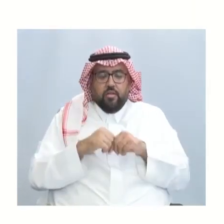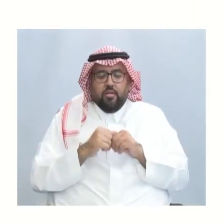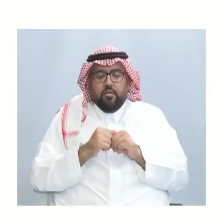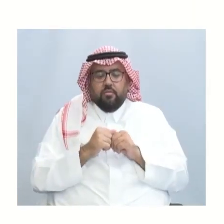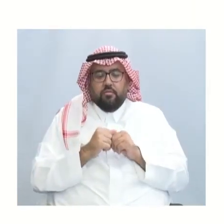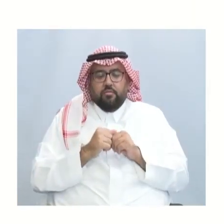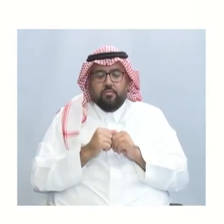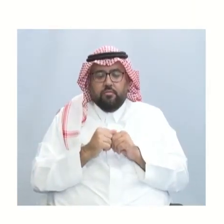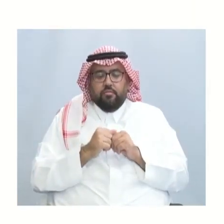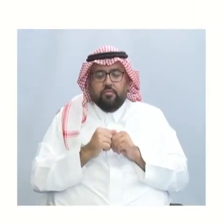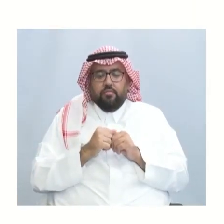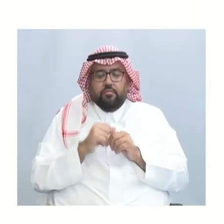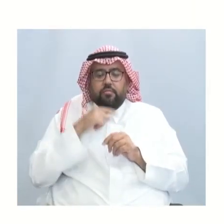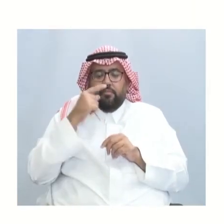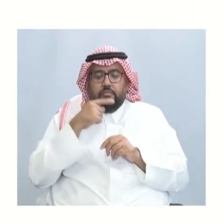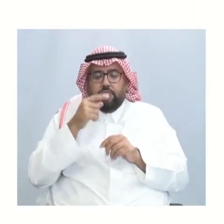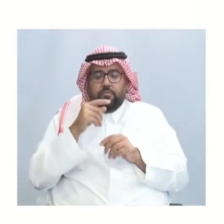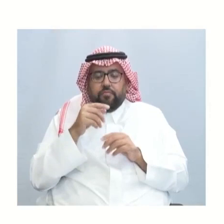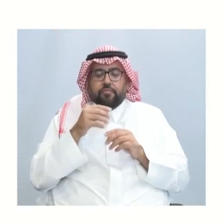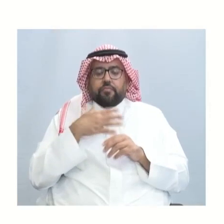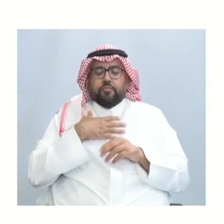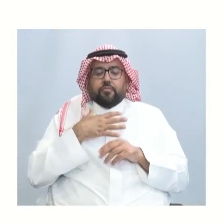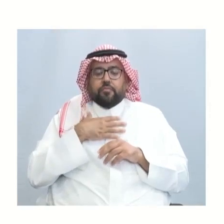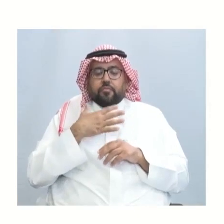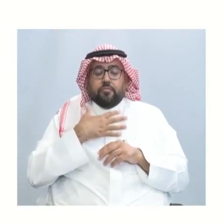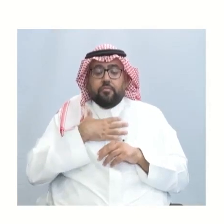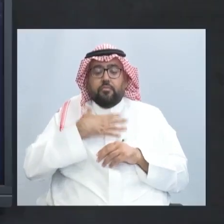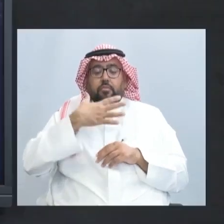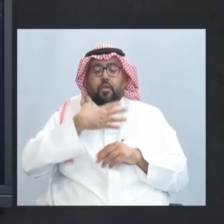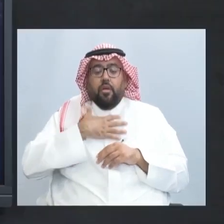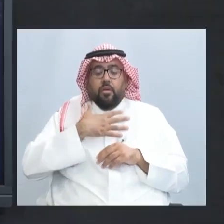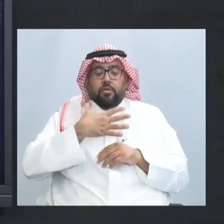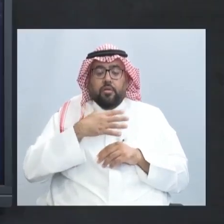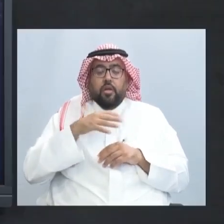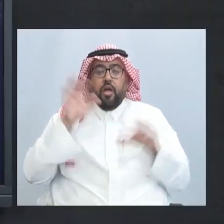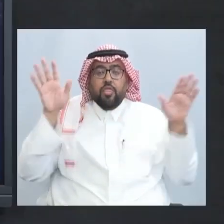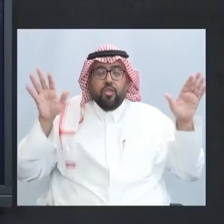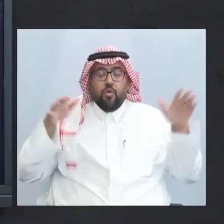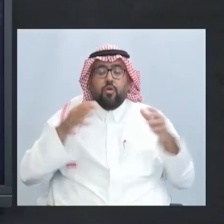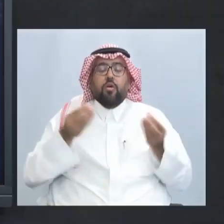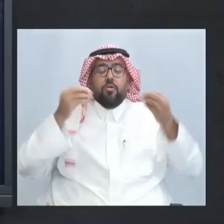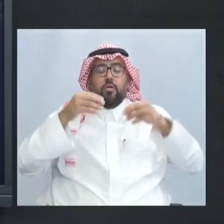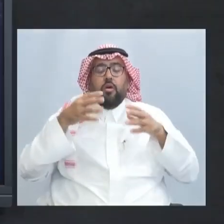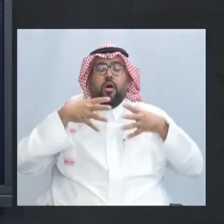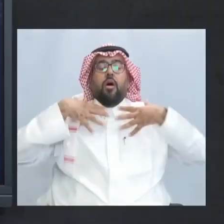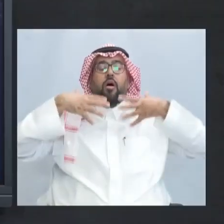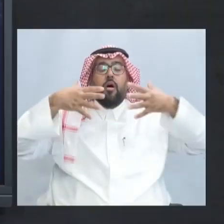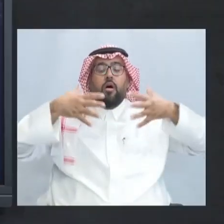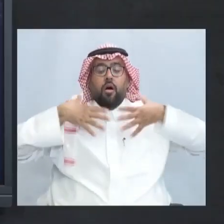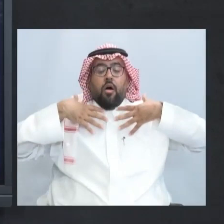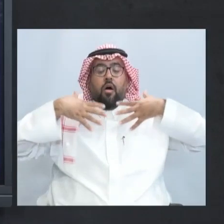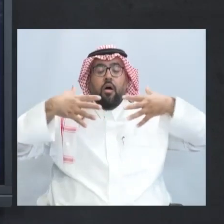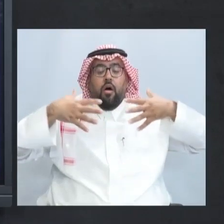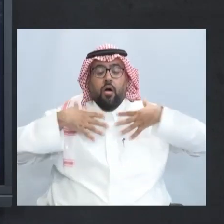الطائر ايضا تكلم لمنا عن التنفس وكان من النقاط الهامه في الطيور لان الطور تحتاج الى كميه كبيره من التنفس ولذلك